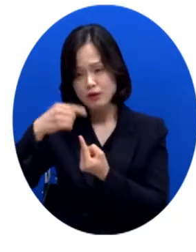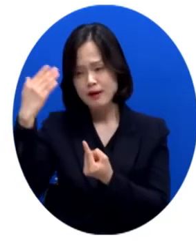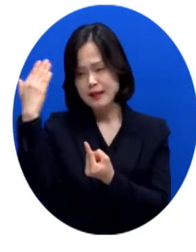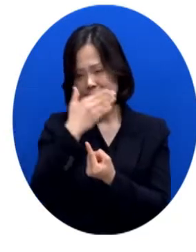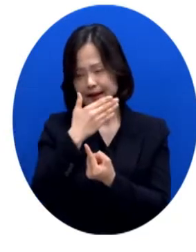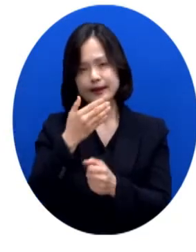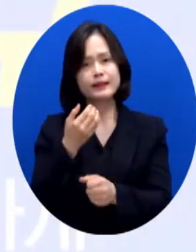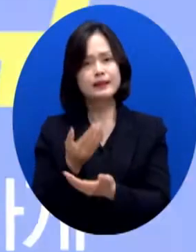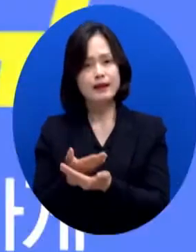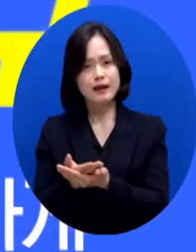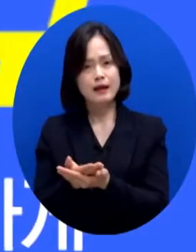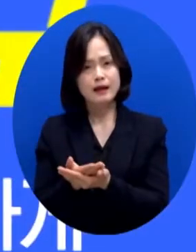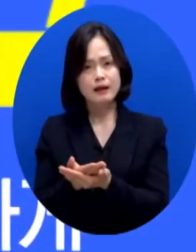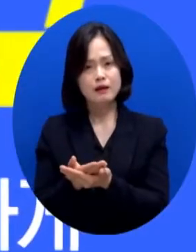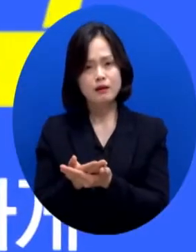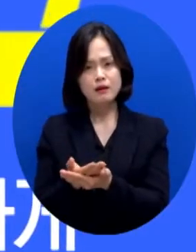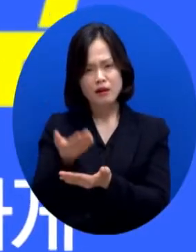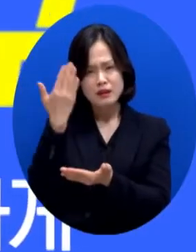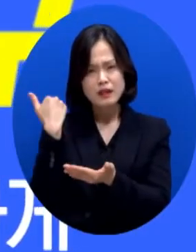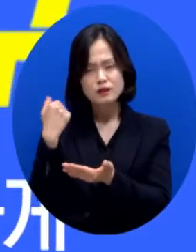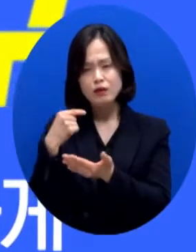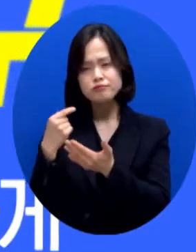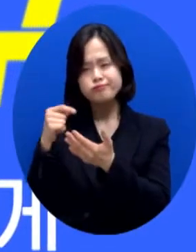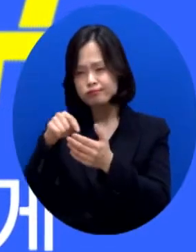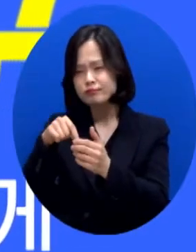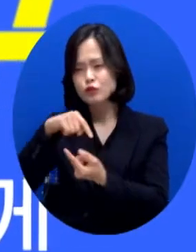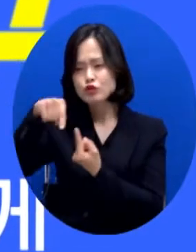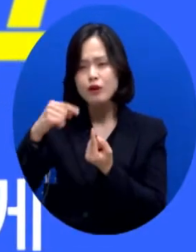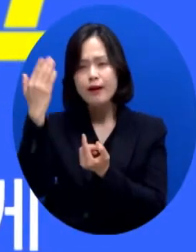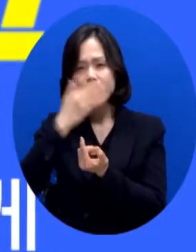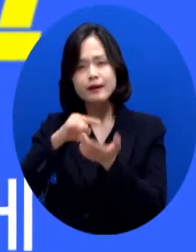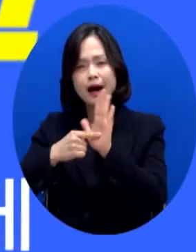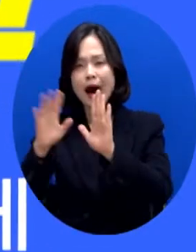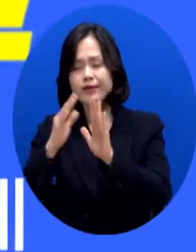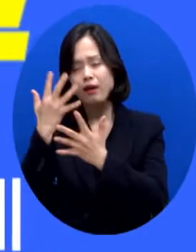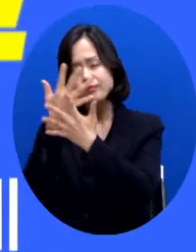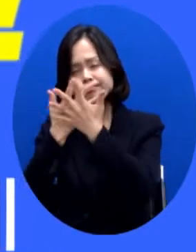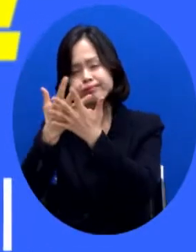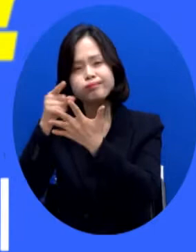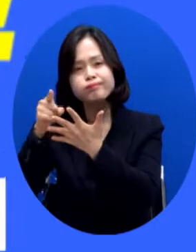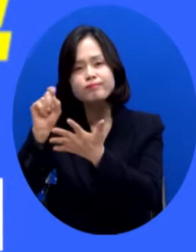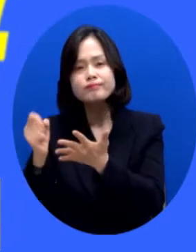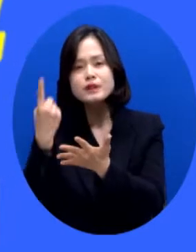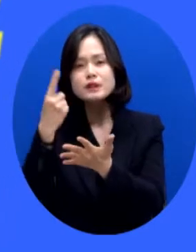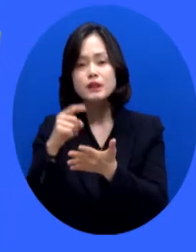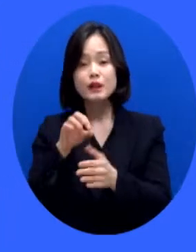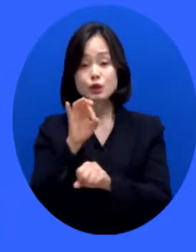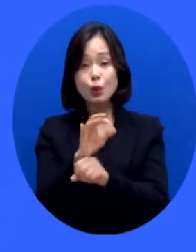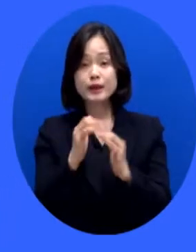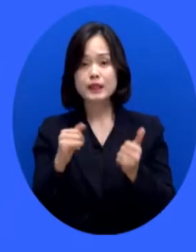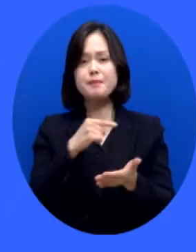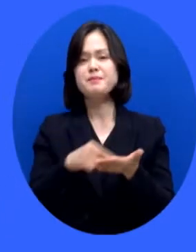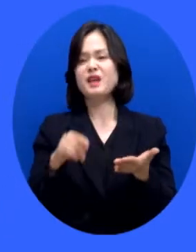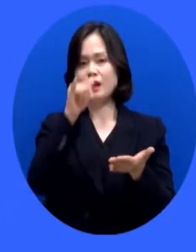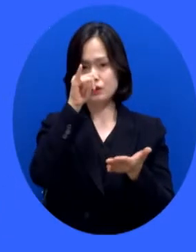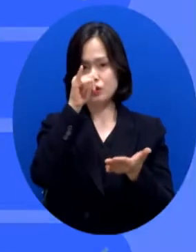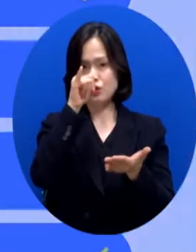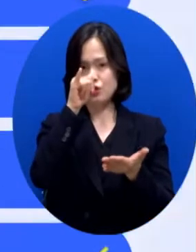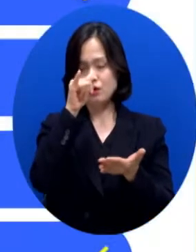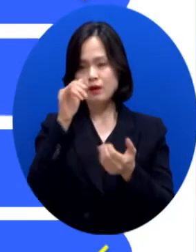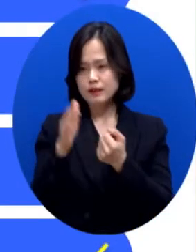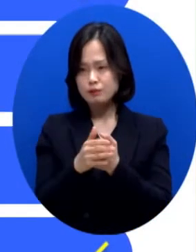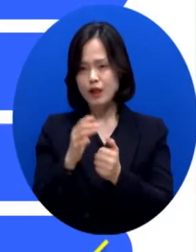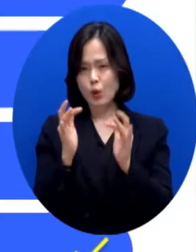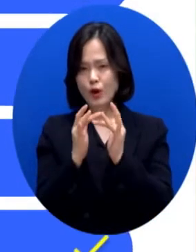가고 기존의 후진적인 중고차 시장 거래 관행에 따른 소비자들의 피해를 방치해서는 안된다는 취지로 서명운동 을